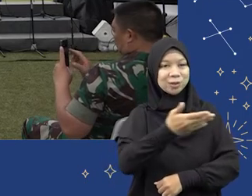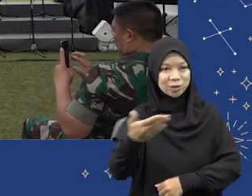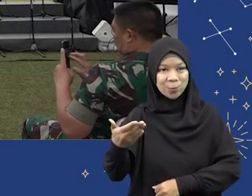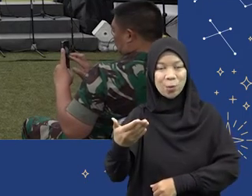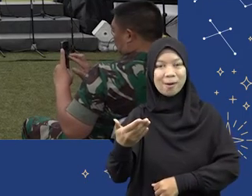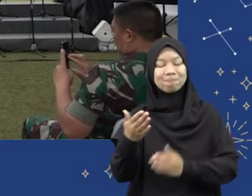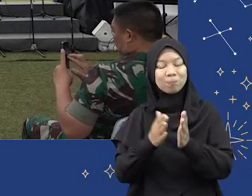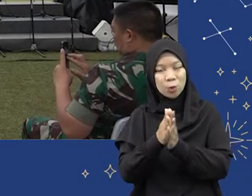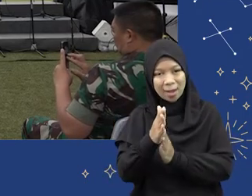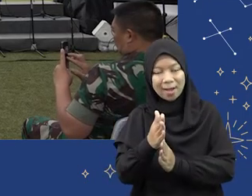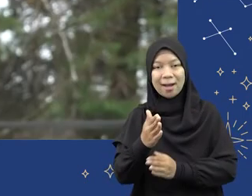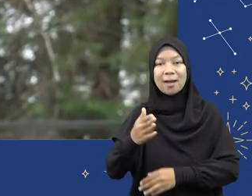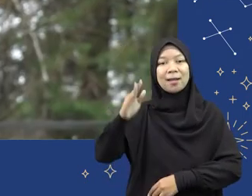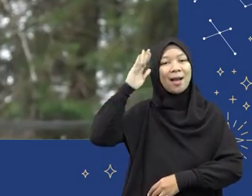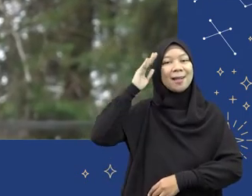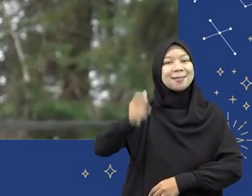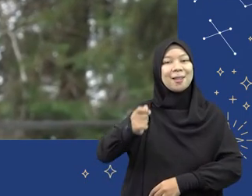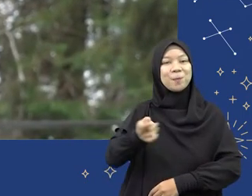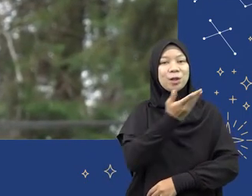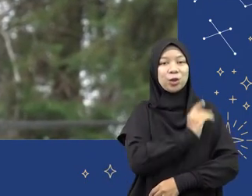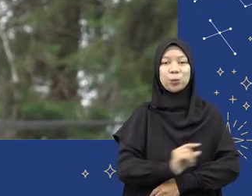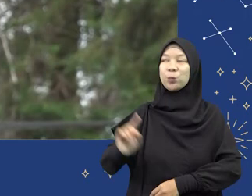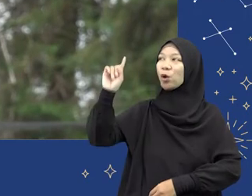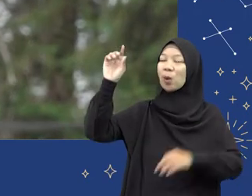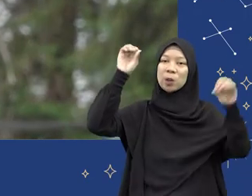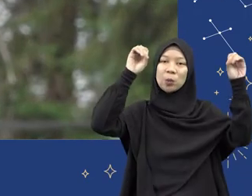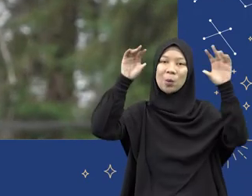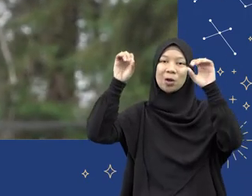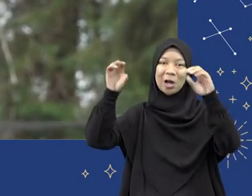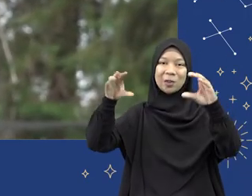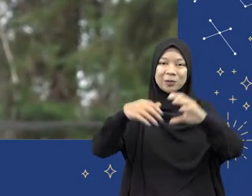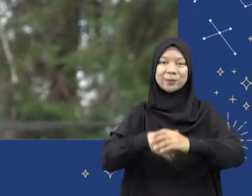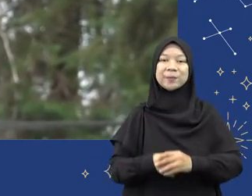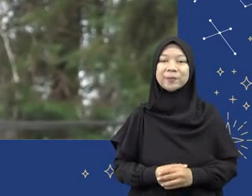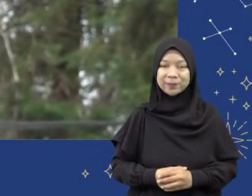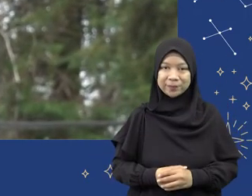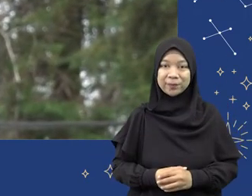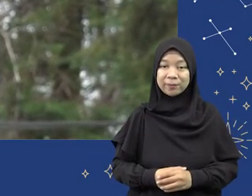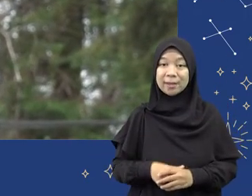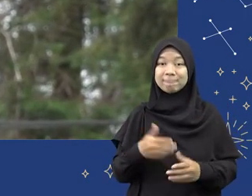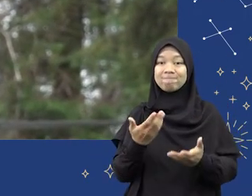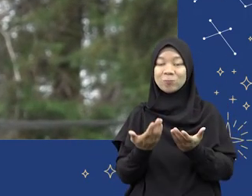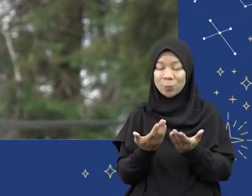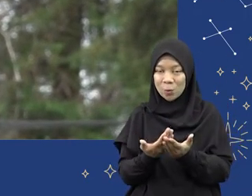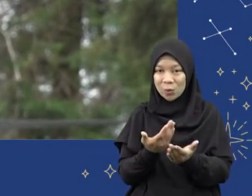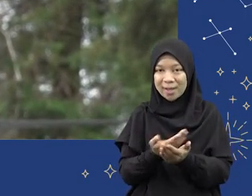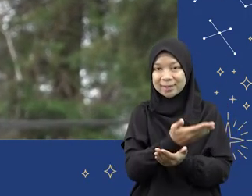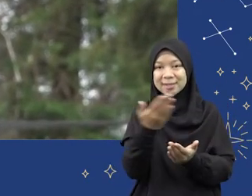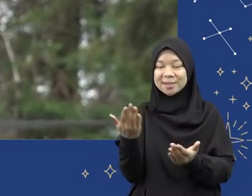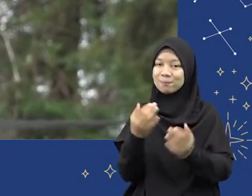kan Assalamualaikum warahmatullahi wabarakatuh kiranya kita semua dalam keadaan sehat